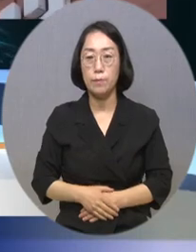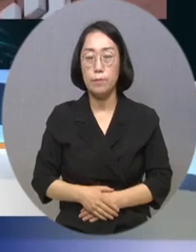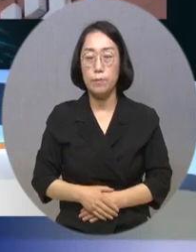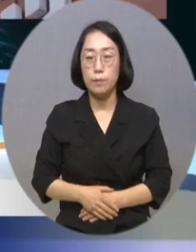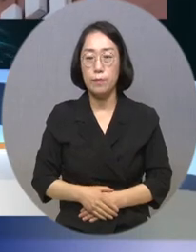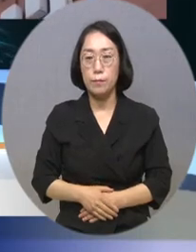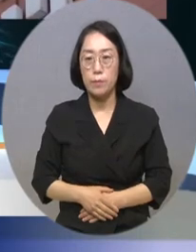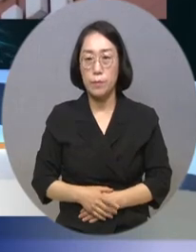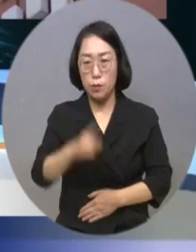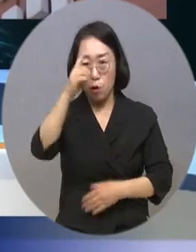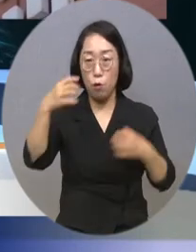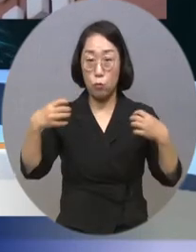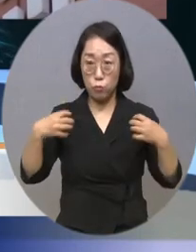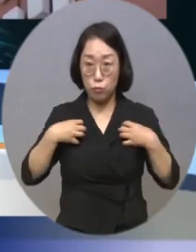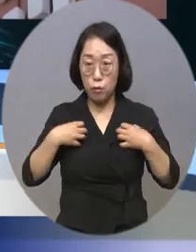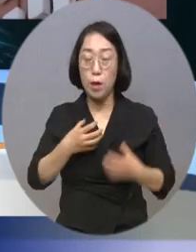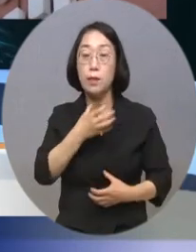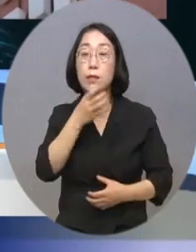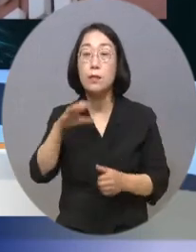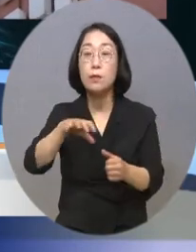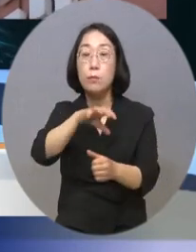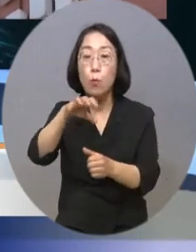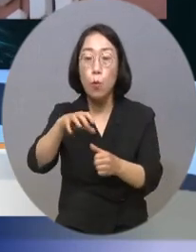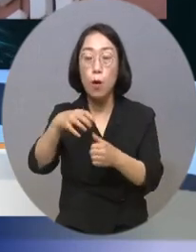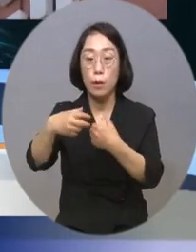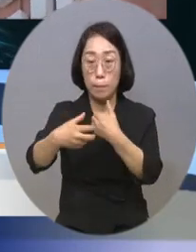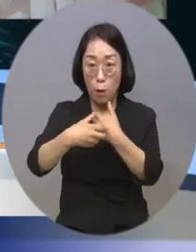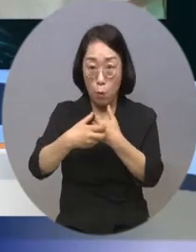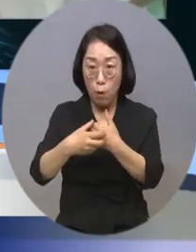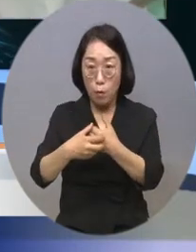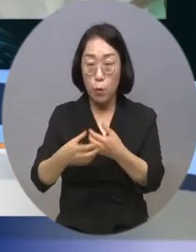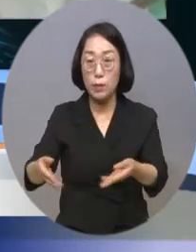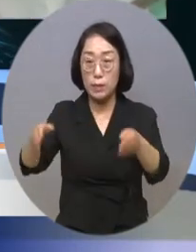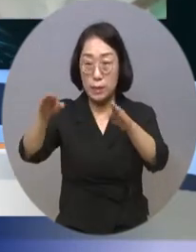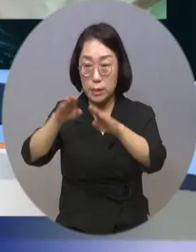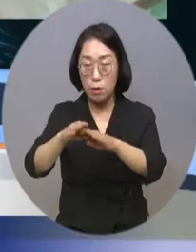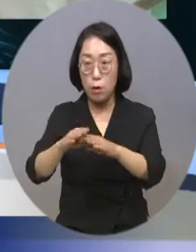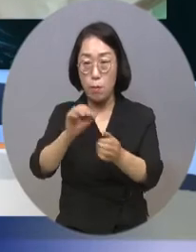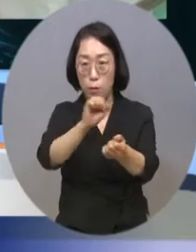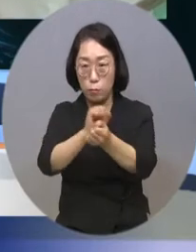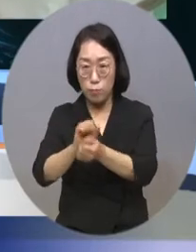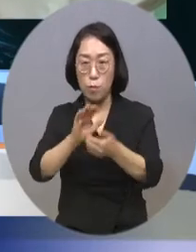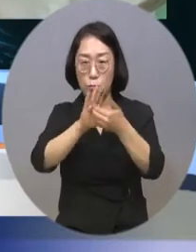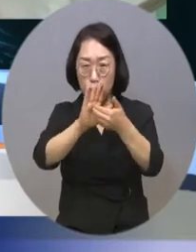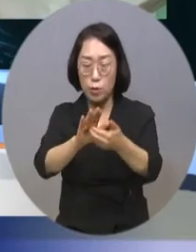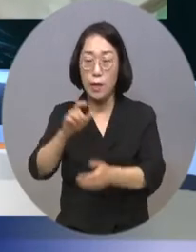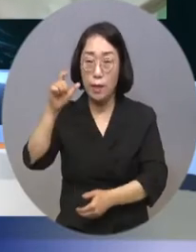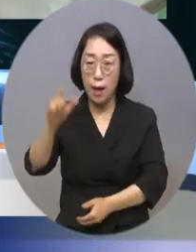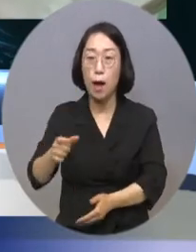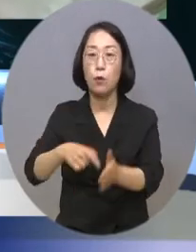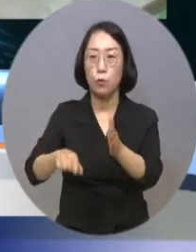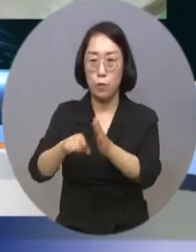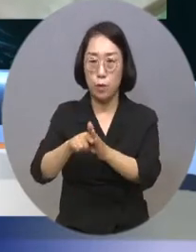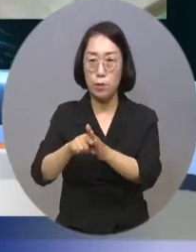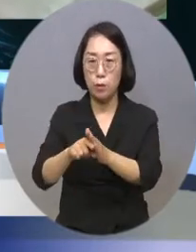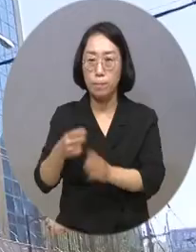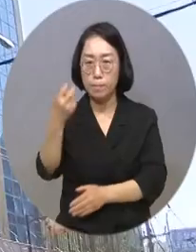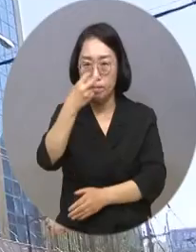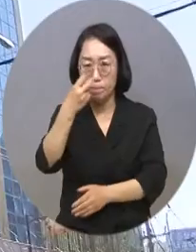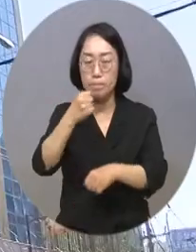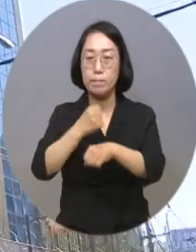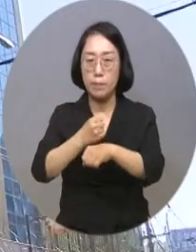정부가 요양 병원과 요양시설을 감염병 대응능력을 높이기 위한 역량 강화에 나서 입니다